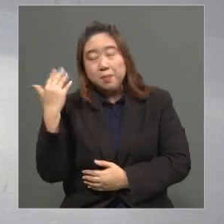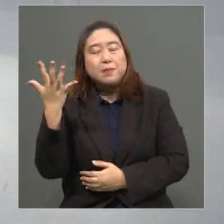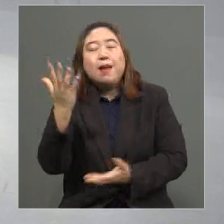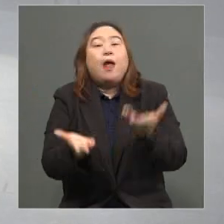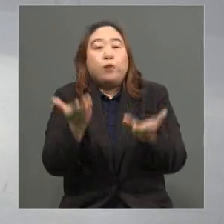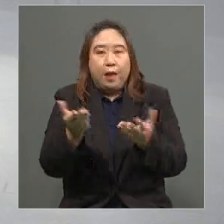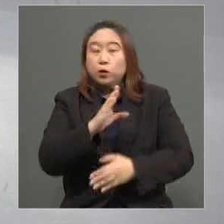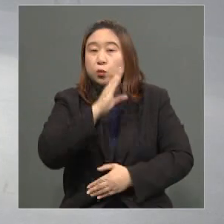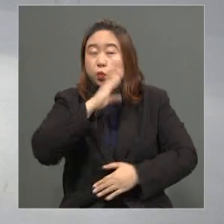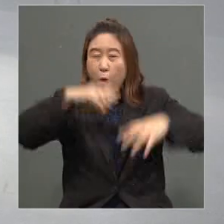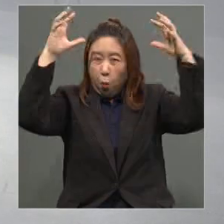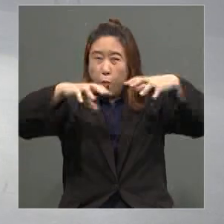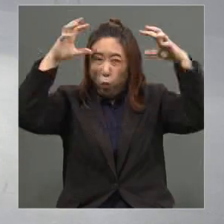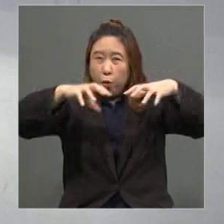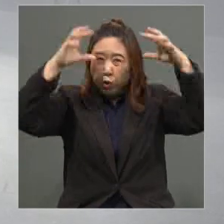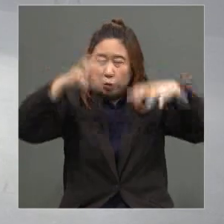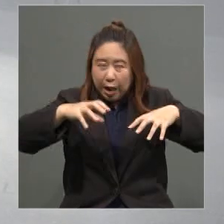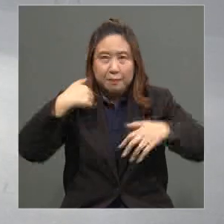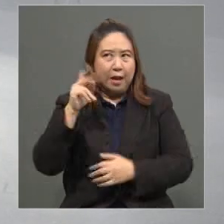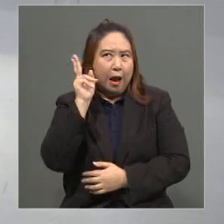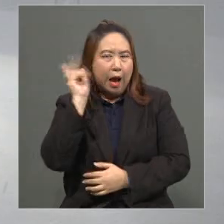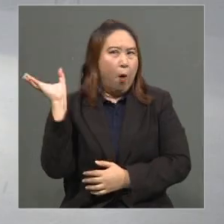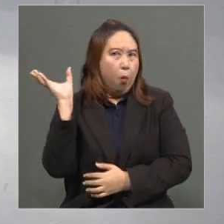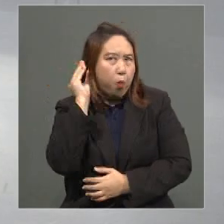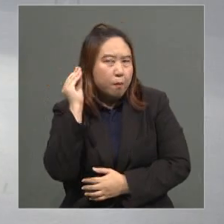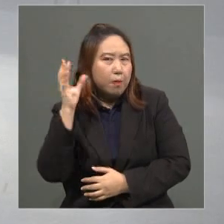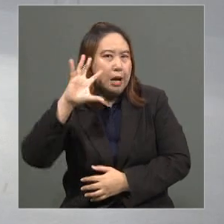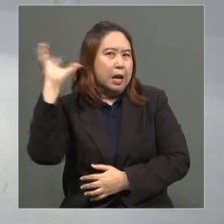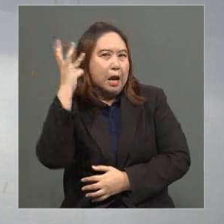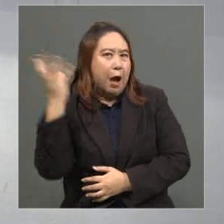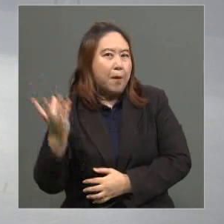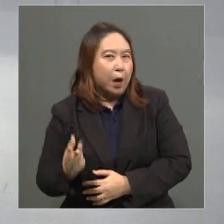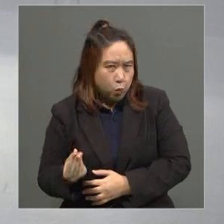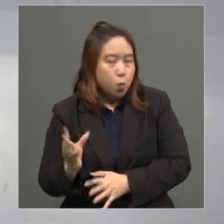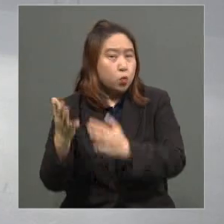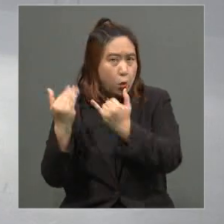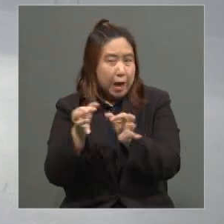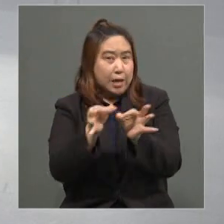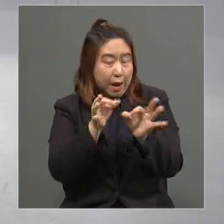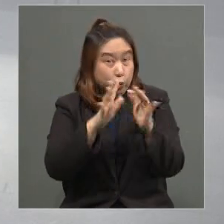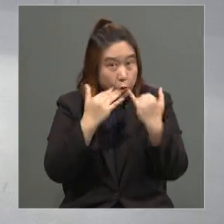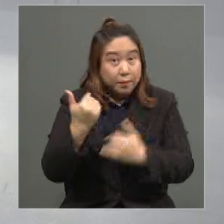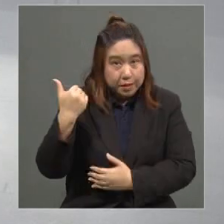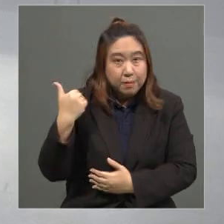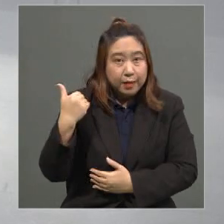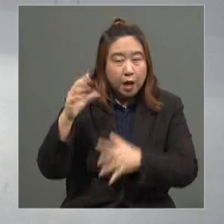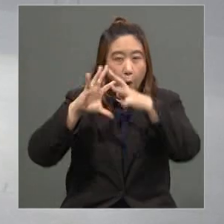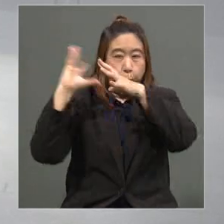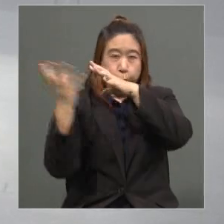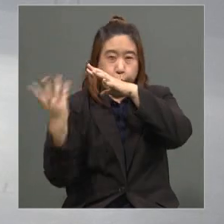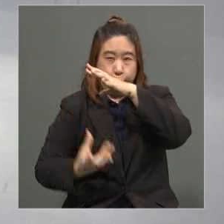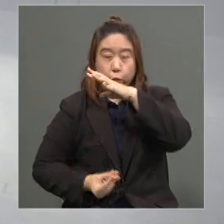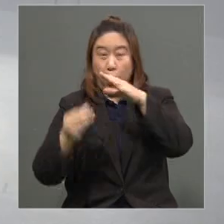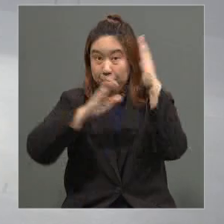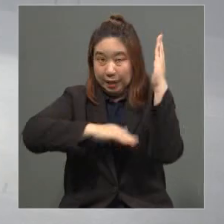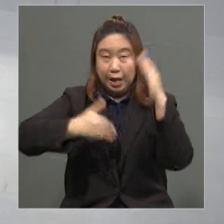ตก Project construirซระสง JahresอยากWow ทำควเข้ใ โดยเดี่มาในข